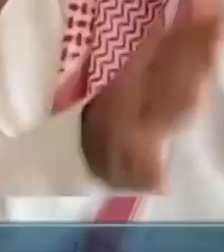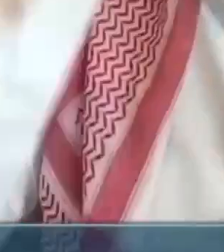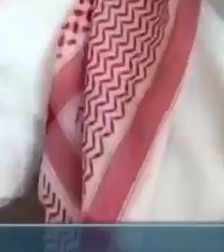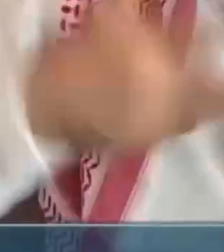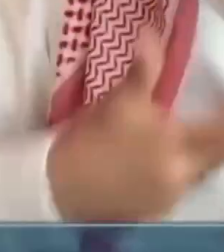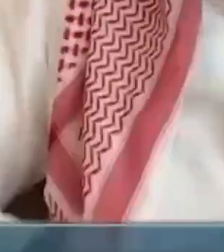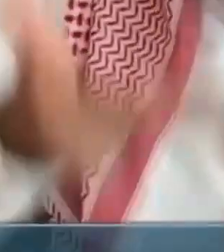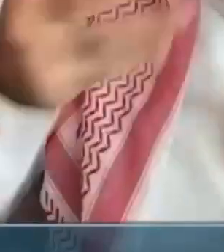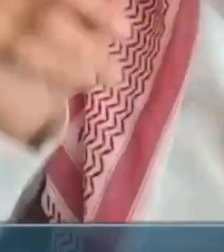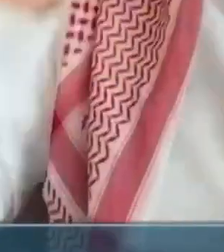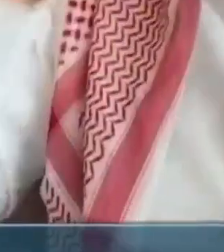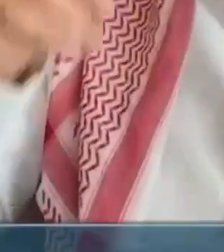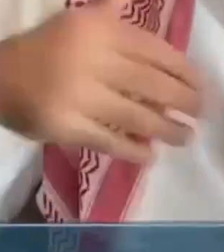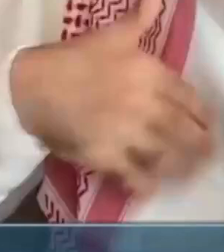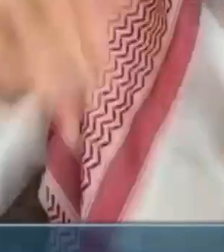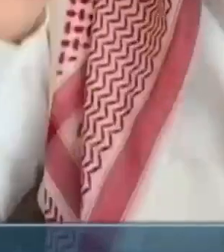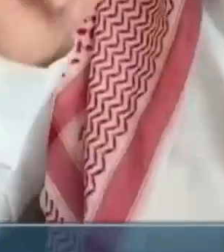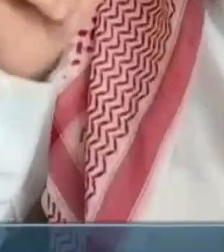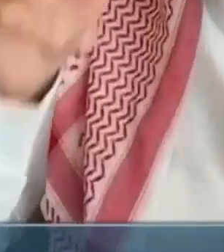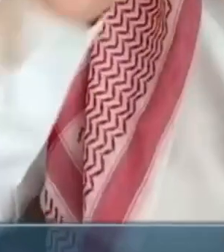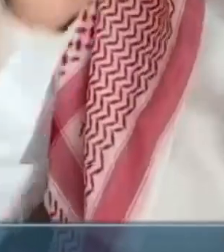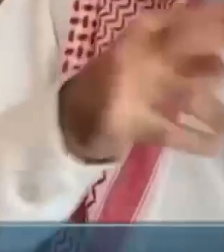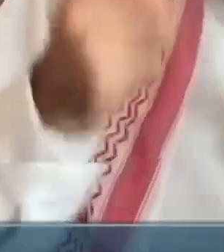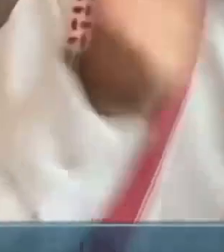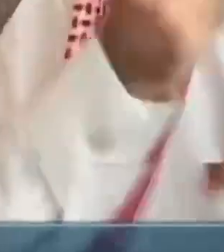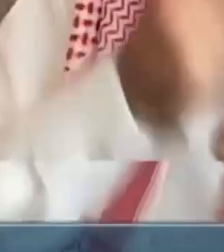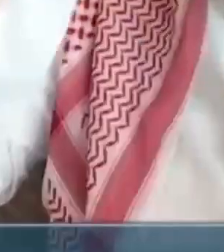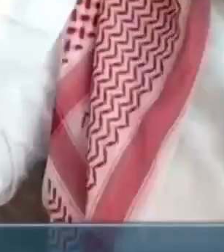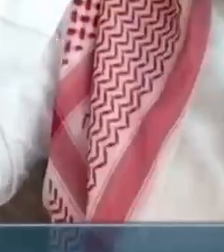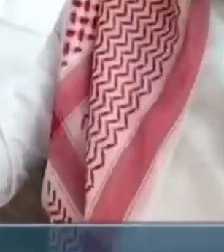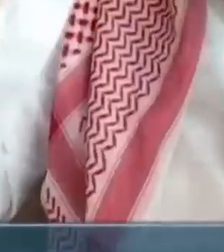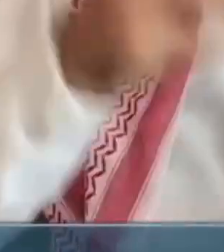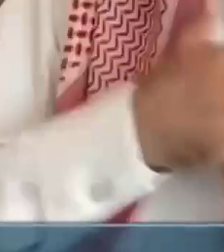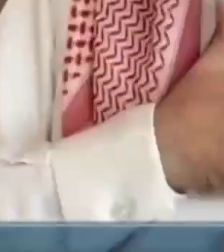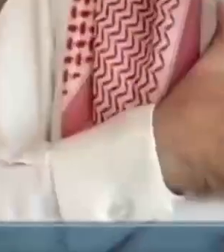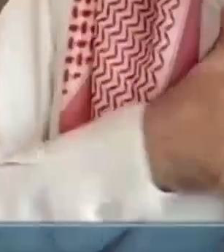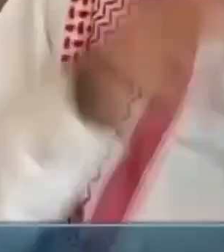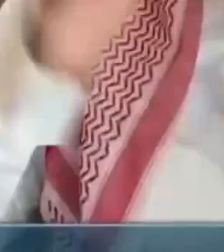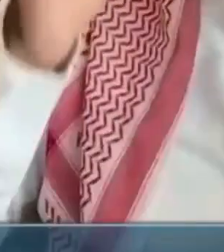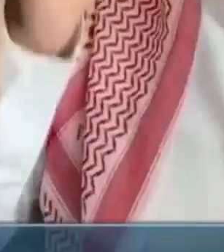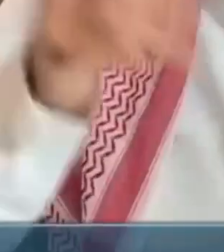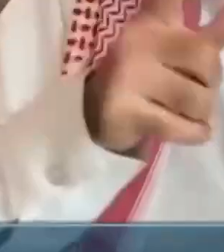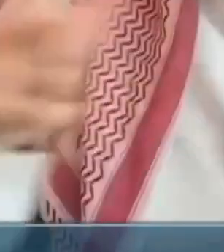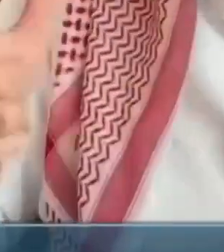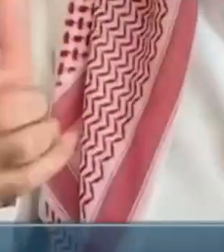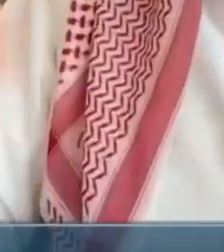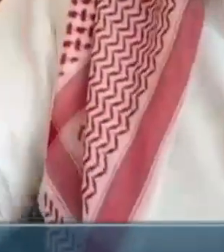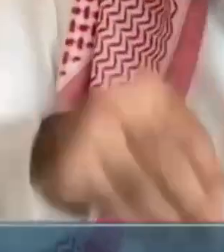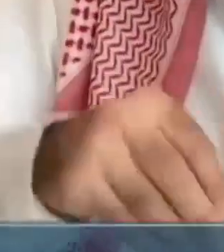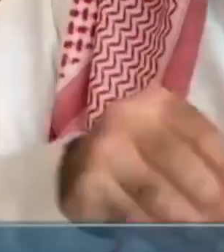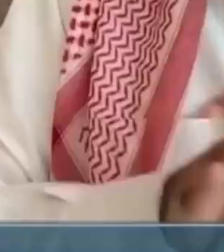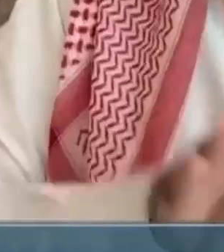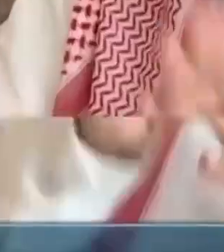لهم بالشكر الجزيل فخور جدا بان مع شعب عظيم وممكن يقدم ل